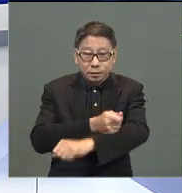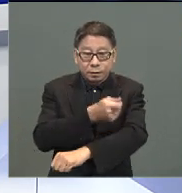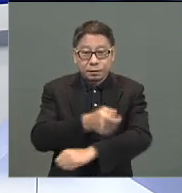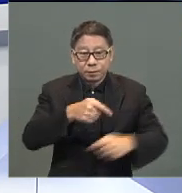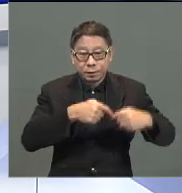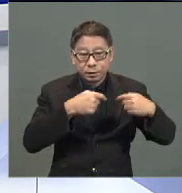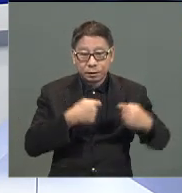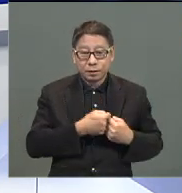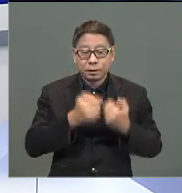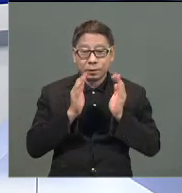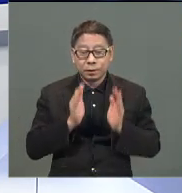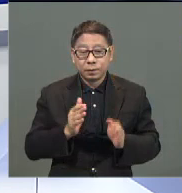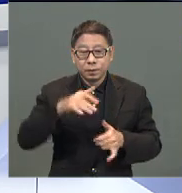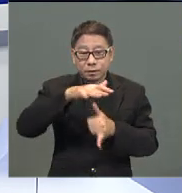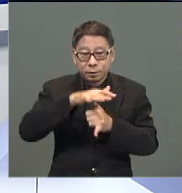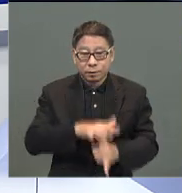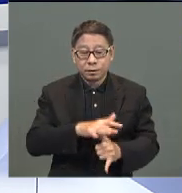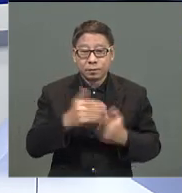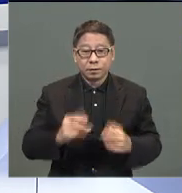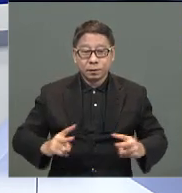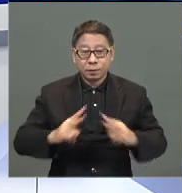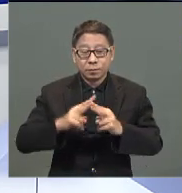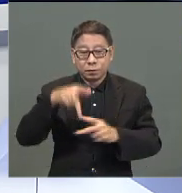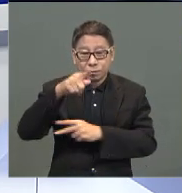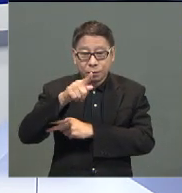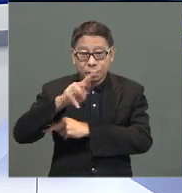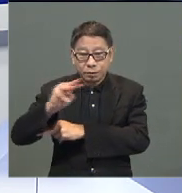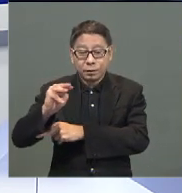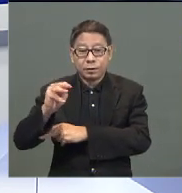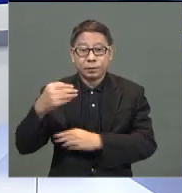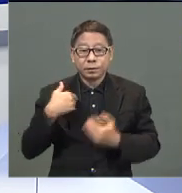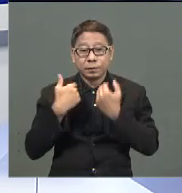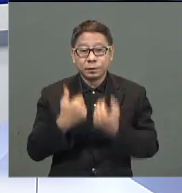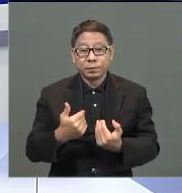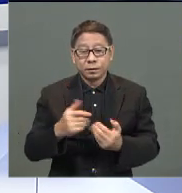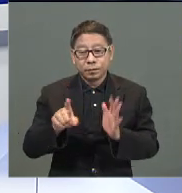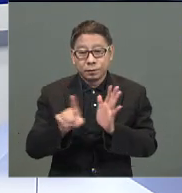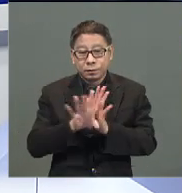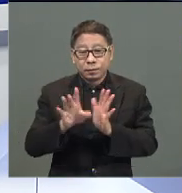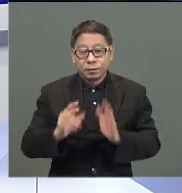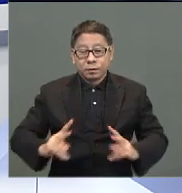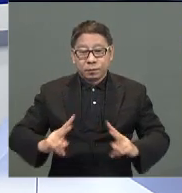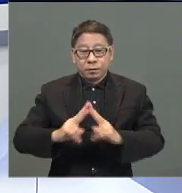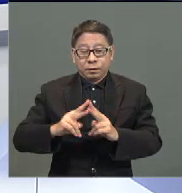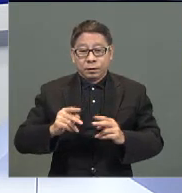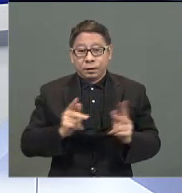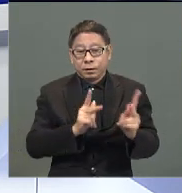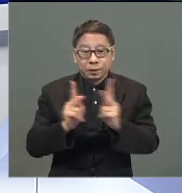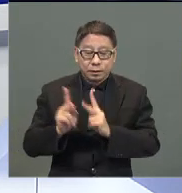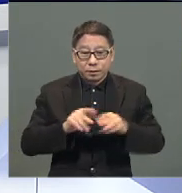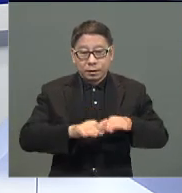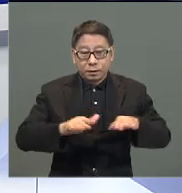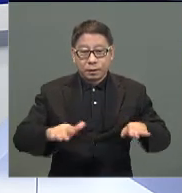เรียนที่ถูกกระทำความรุนแรงทางด้านกระทรวงการพัฒนาสังคมและความมั่นคงของมนุษย์ล่าสุดเนี่ยได้ให้กรมกิจการเด็กและเยาวชน